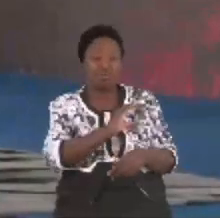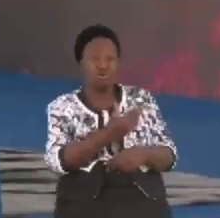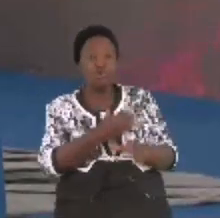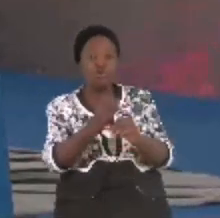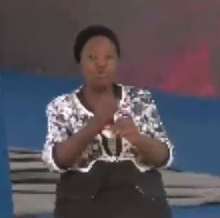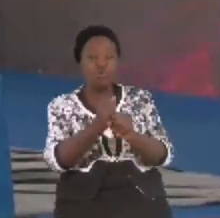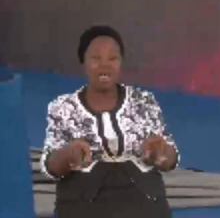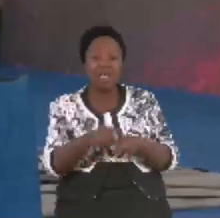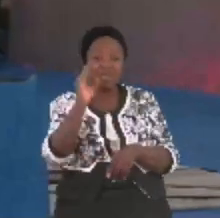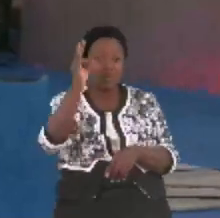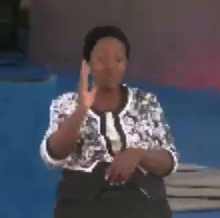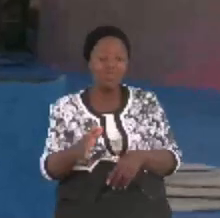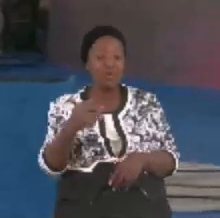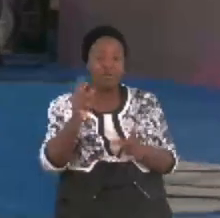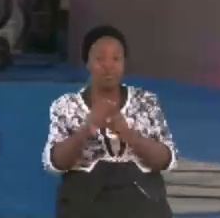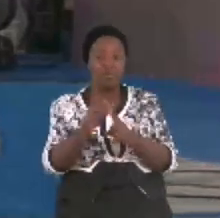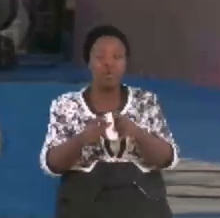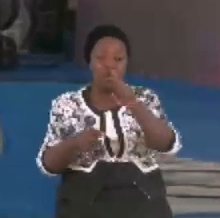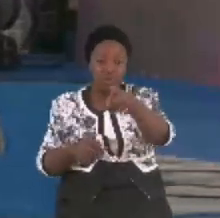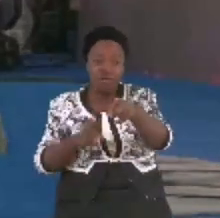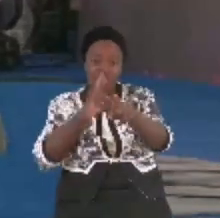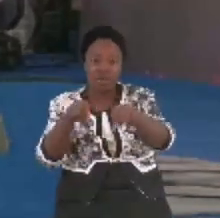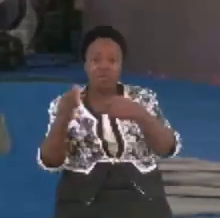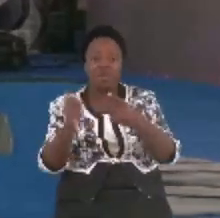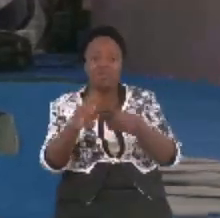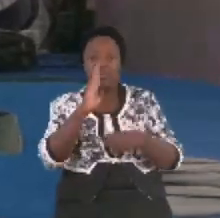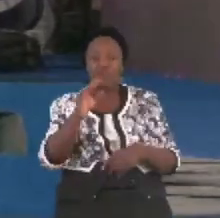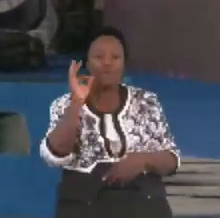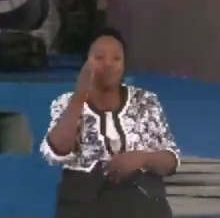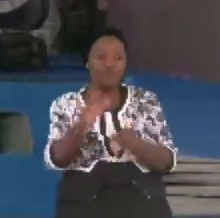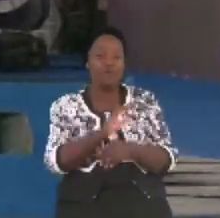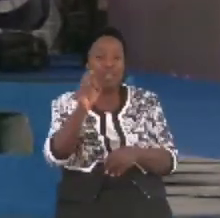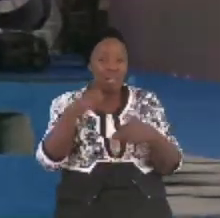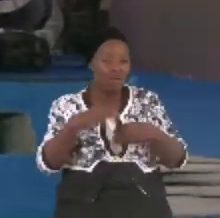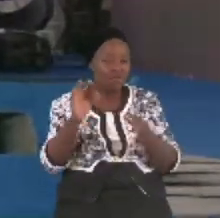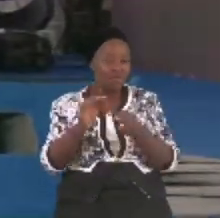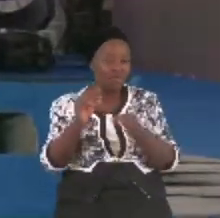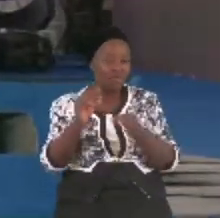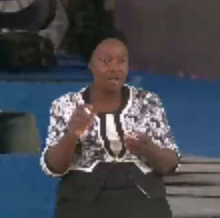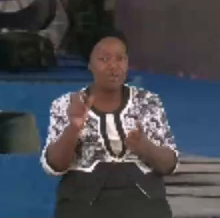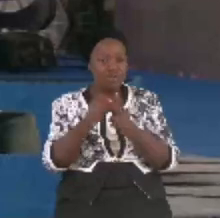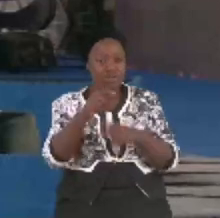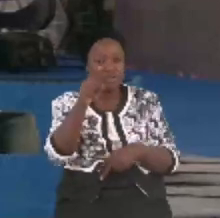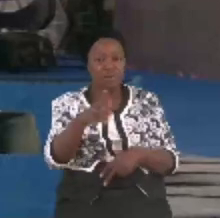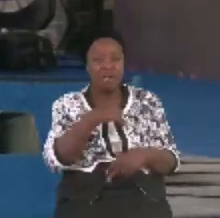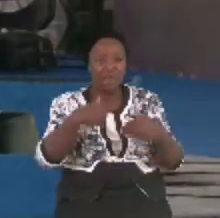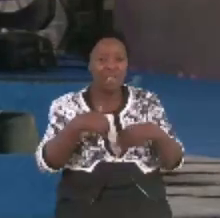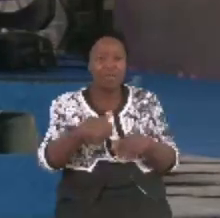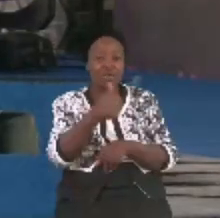Comme prédicateur de la parole, tu seras fructueux. Il t'a choisi. Il t'a